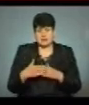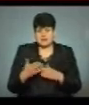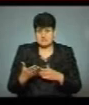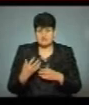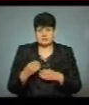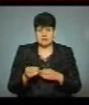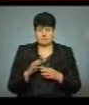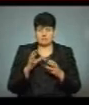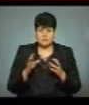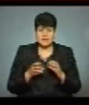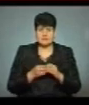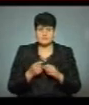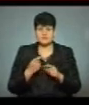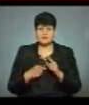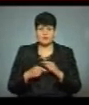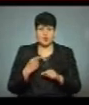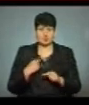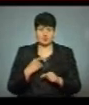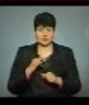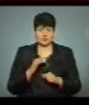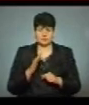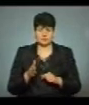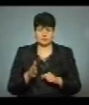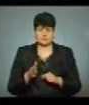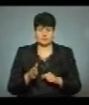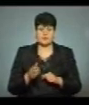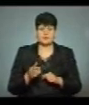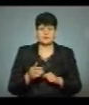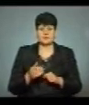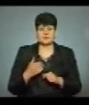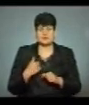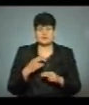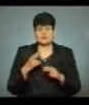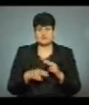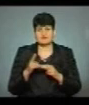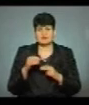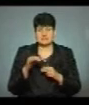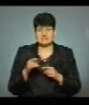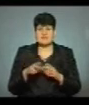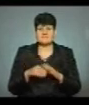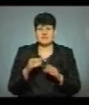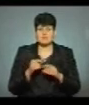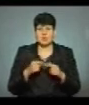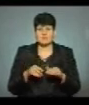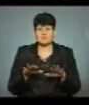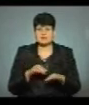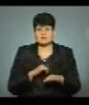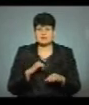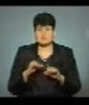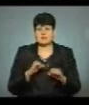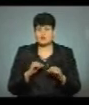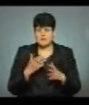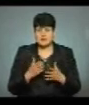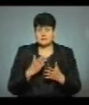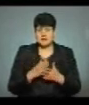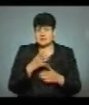і вже в принципі зворотнього етапу напевно не буде? Ну, попереду у нас ключова дата – це вибори до органів місцевого самоврядування, які мають свою хронологію і